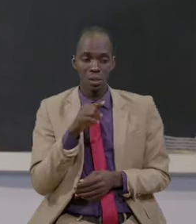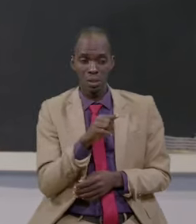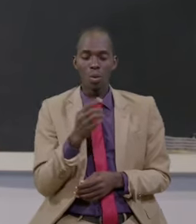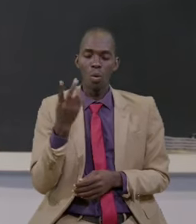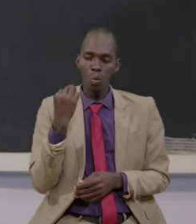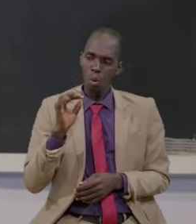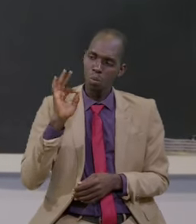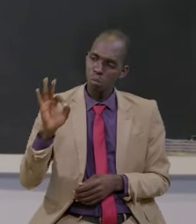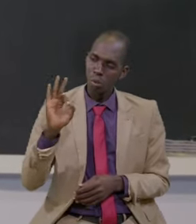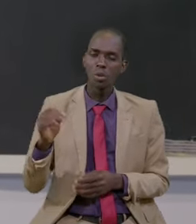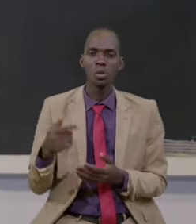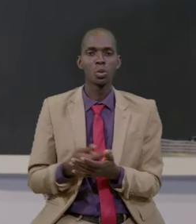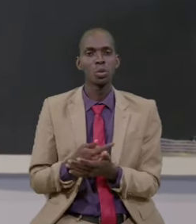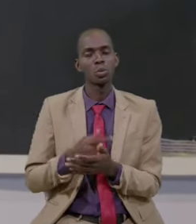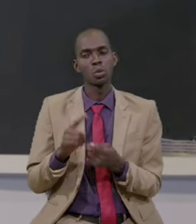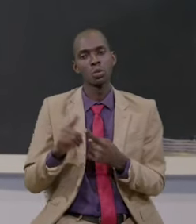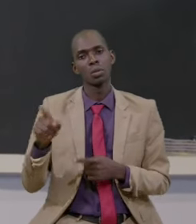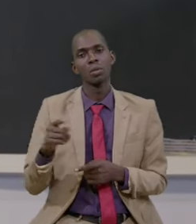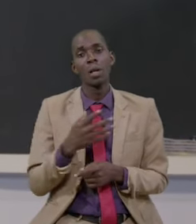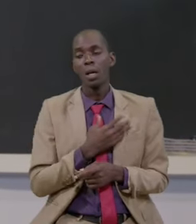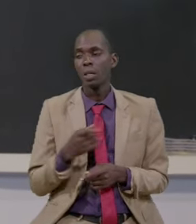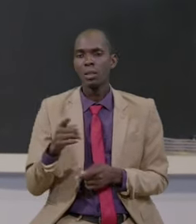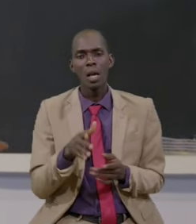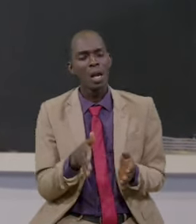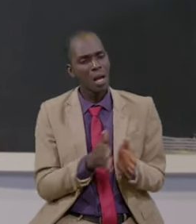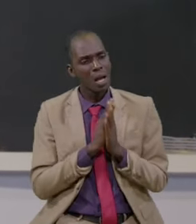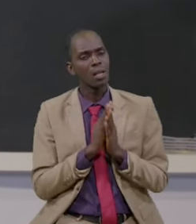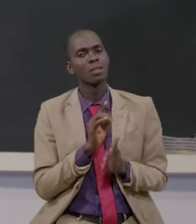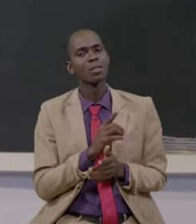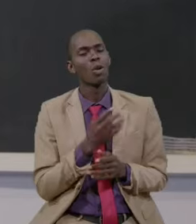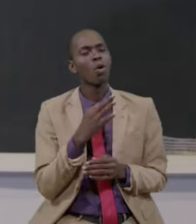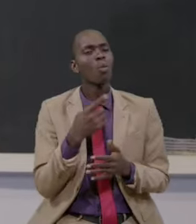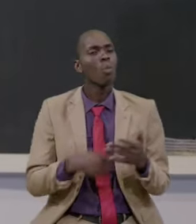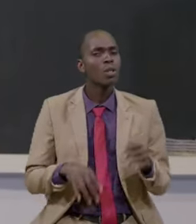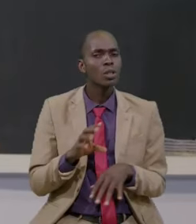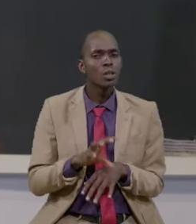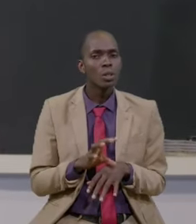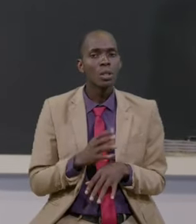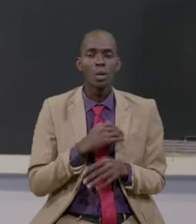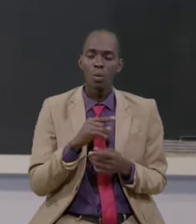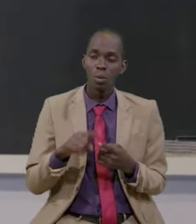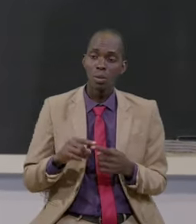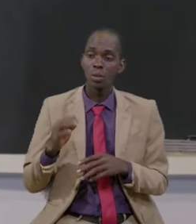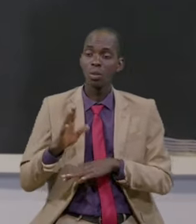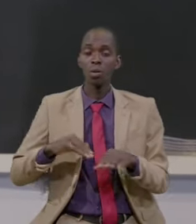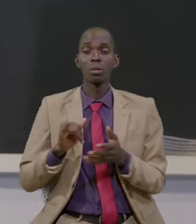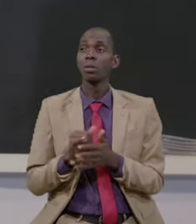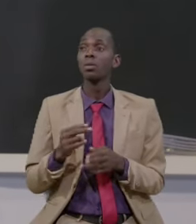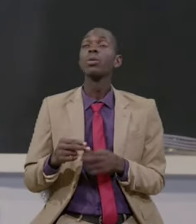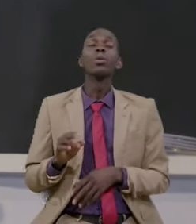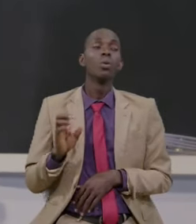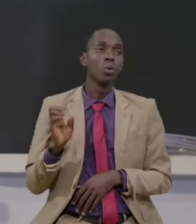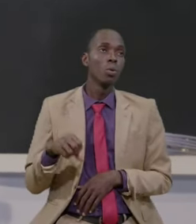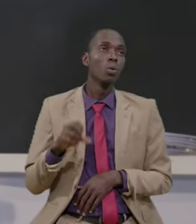gens-là. Finalement, ils l'ont demandé de quelle église. Et quand il a mentionné la vie, on connaît la